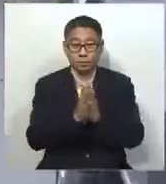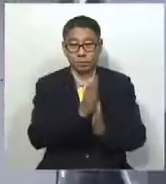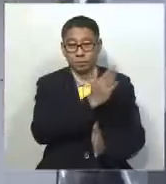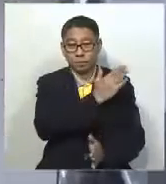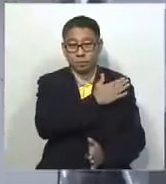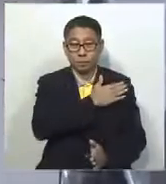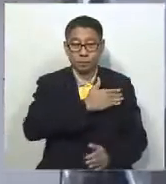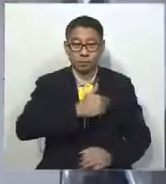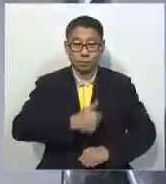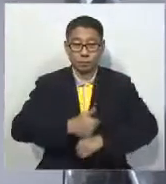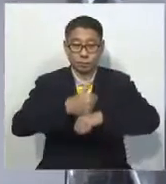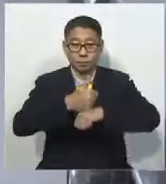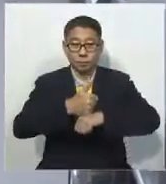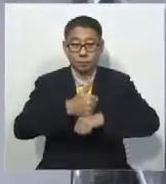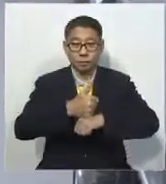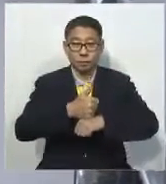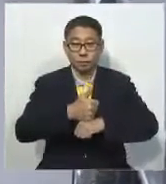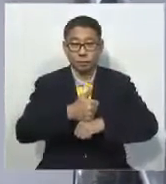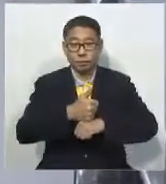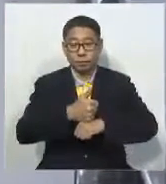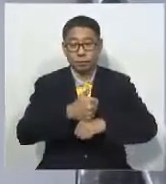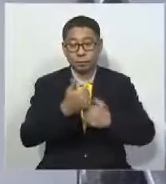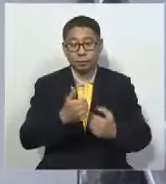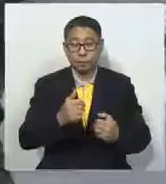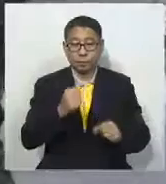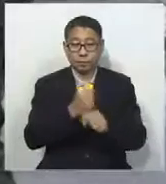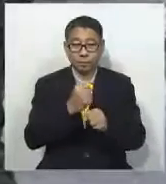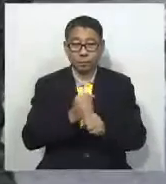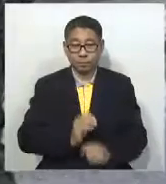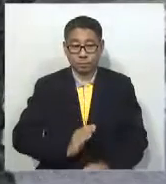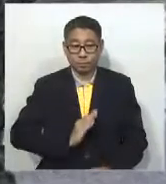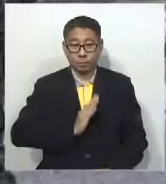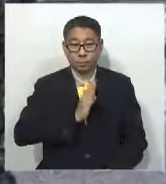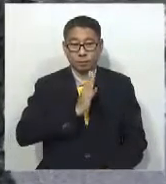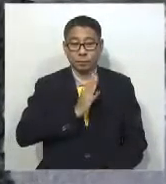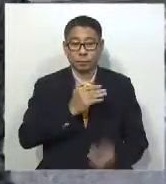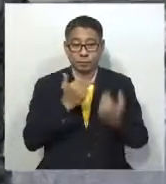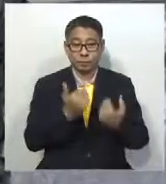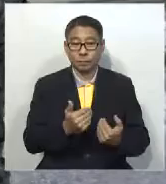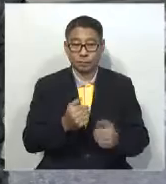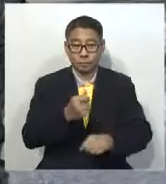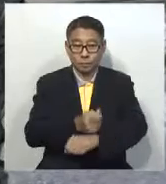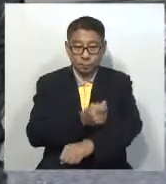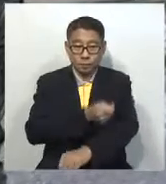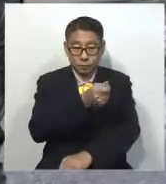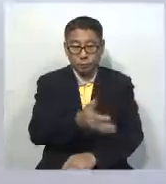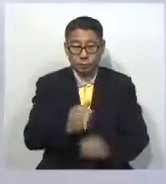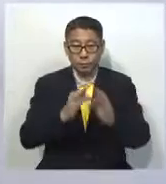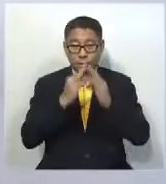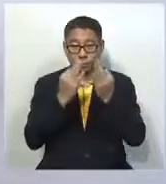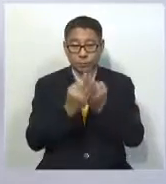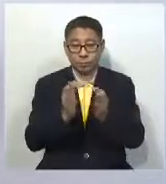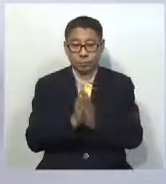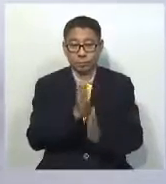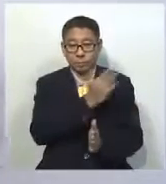าณสมเด็จพระสังฆราชสกลมหาสังฆปรินายกให้เป็นไปอย่างสมเกียรติรวมทั้งการเยียวยาครอบครัวของพระส